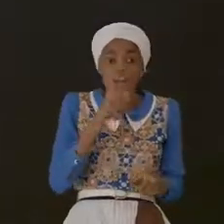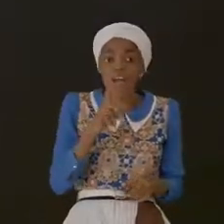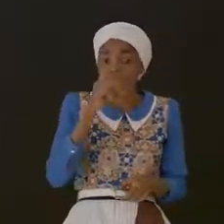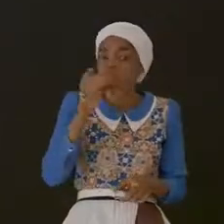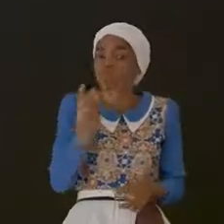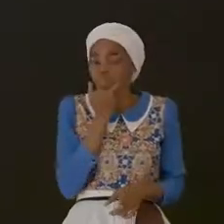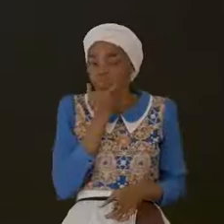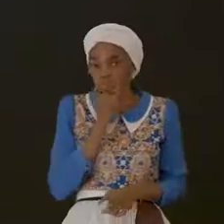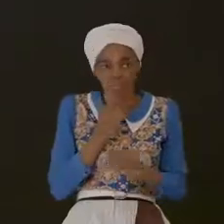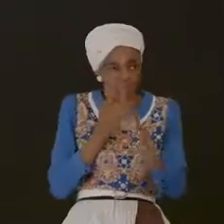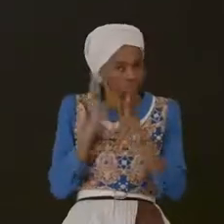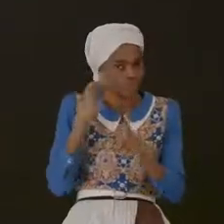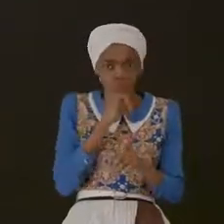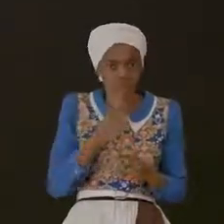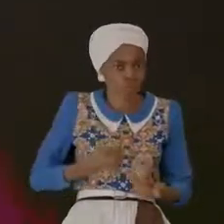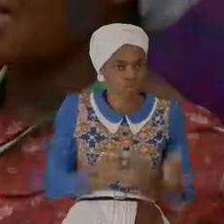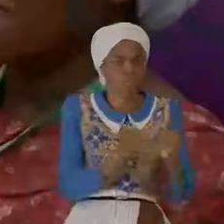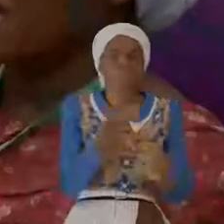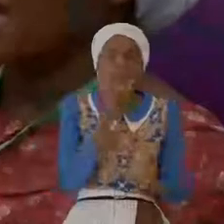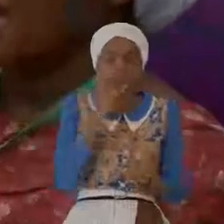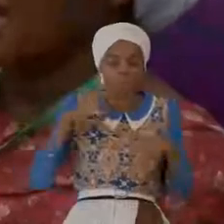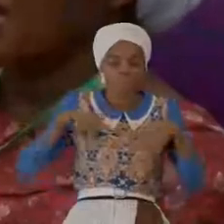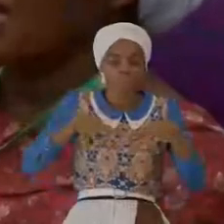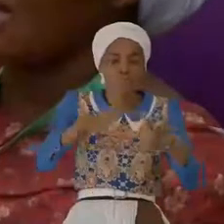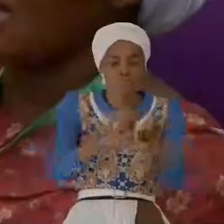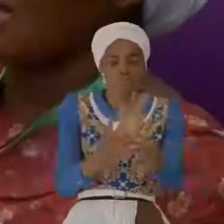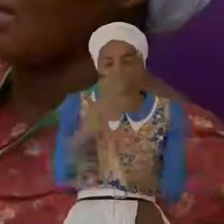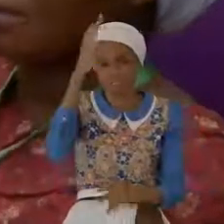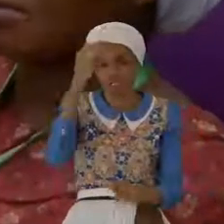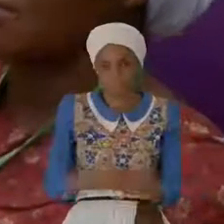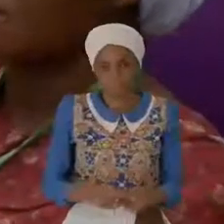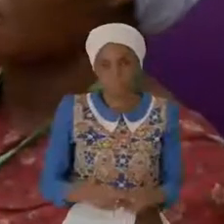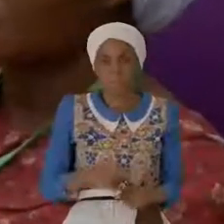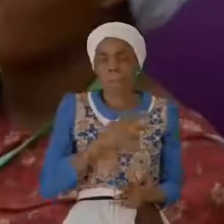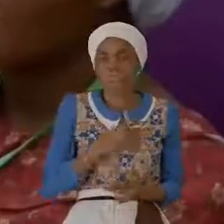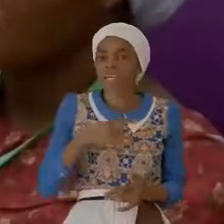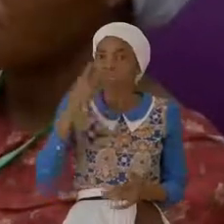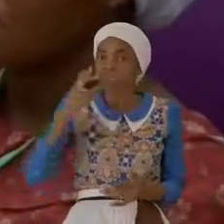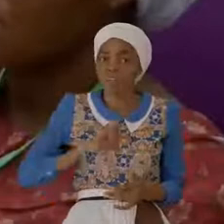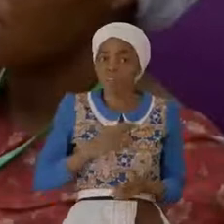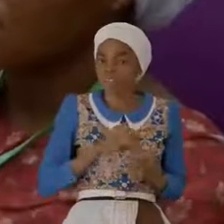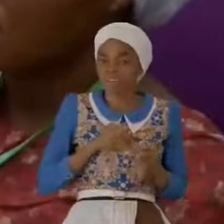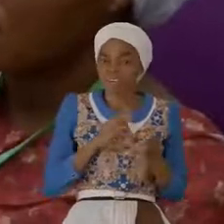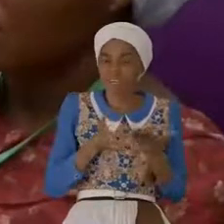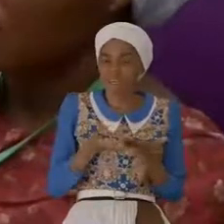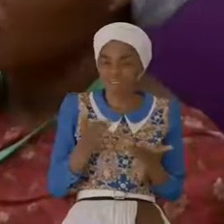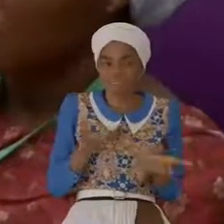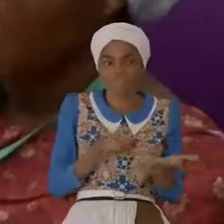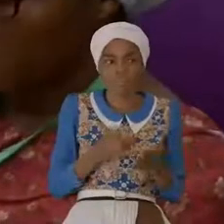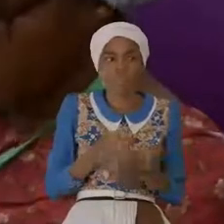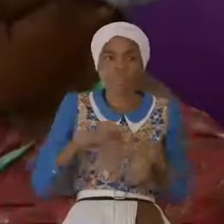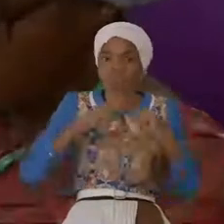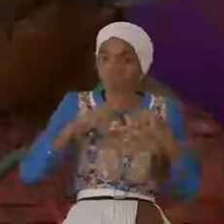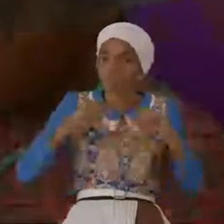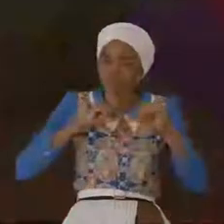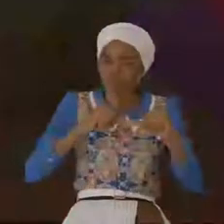ont tort. Vous n'allez pas suivre la foule qui a tort. C'est dit ici. C'est